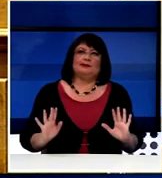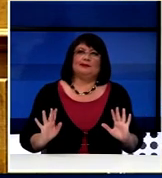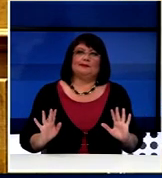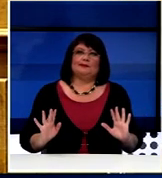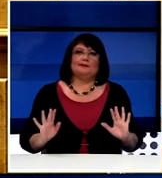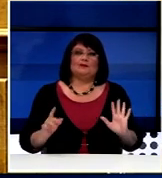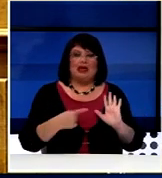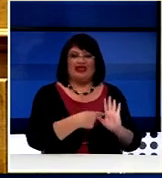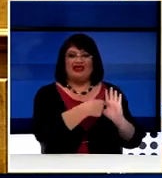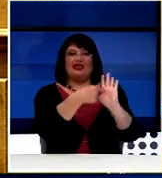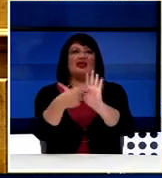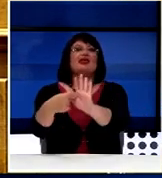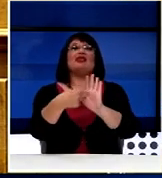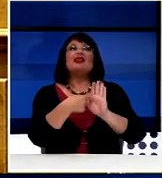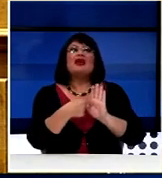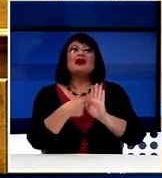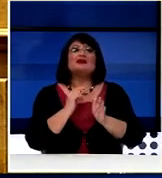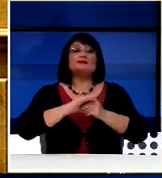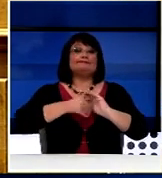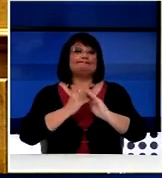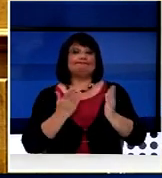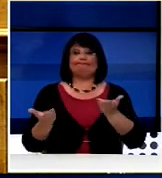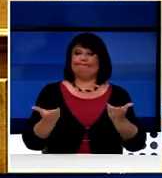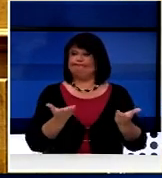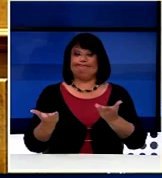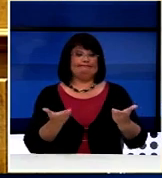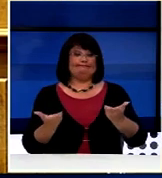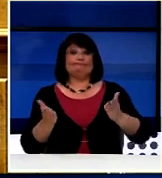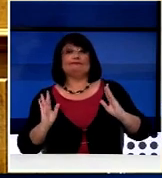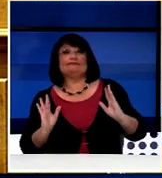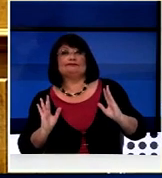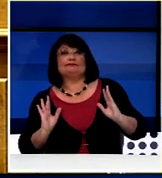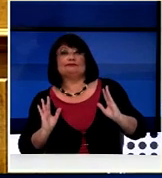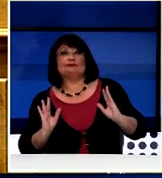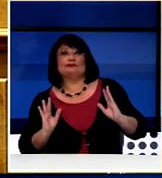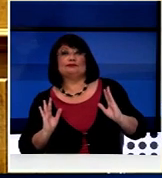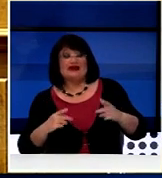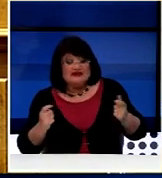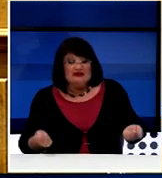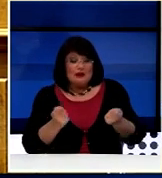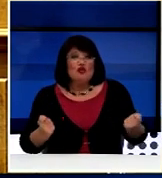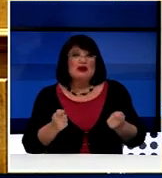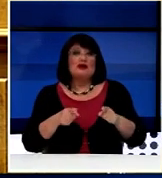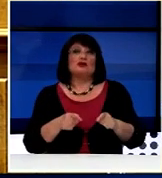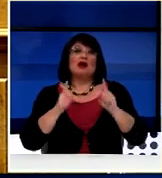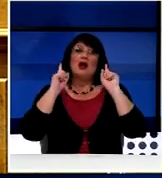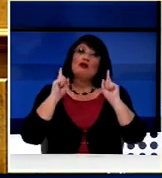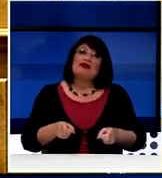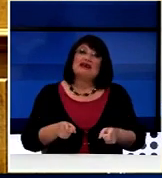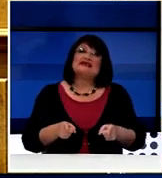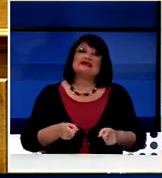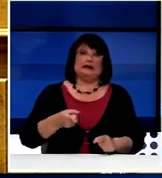να παριστάνει τον ουδέτερο μεσολαβητή σε αυτές τις εξελίξεις. Να αποφασίζει κάθε τρεις και